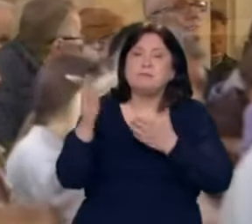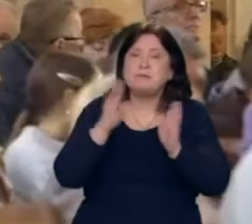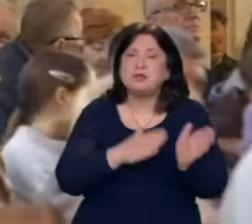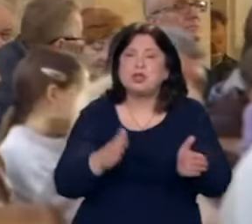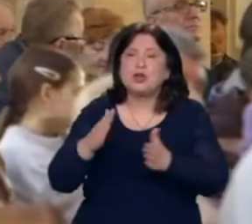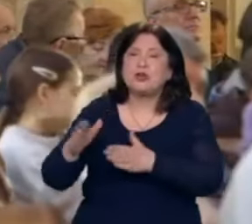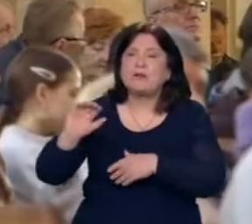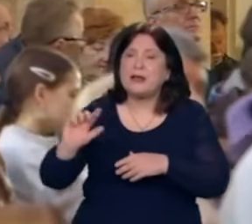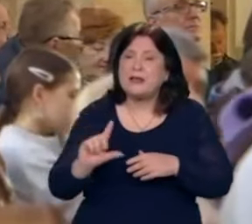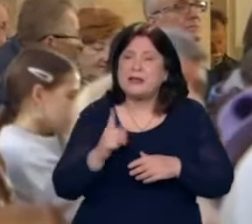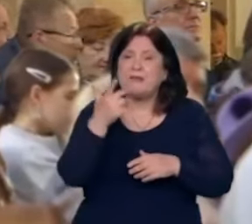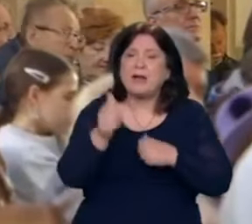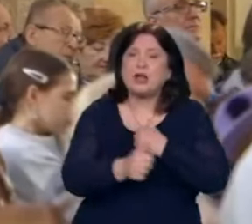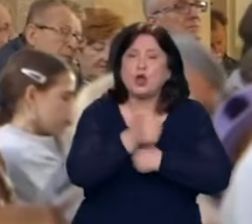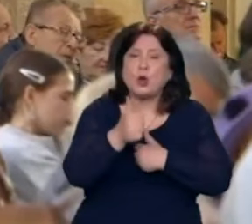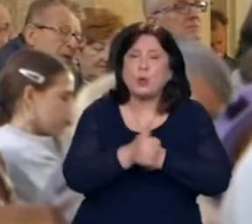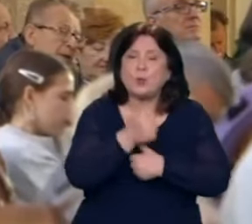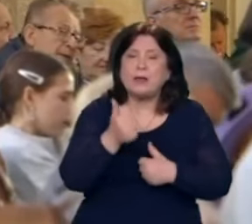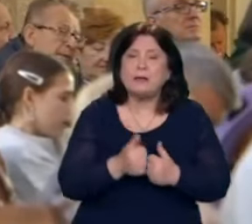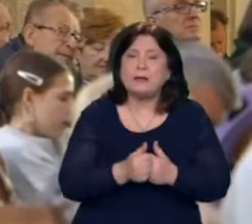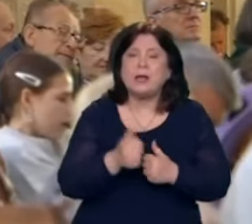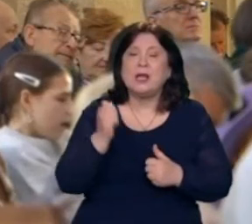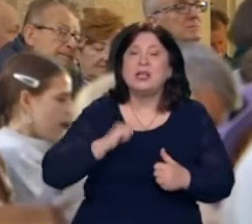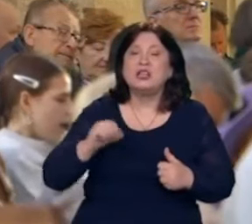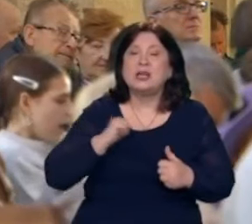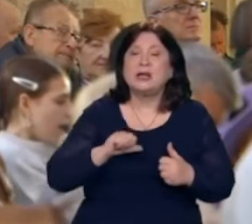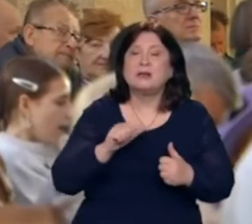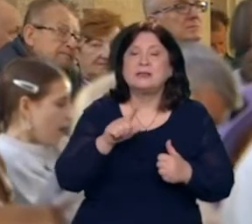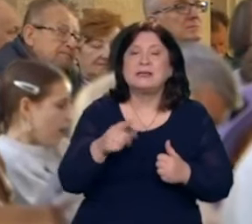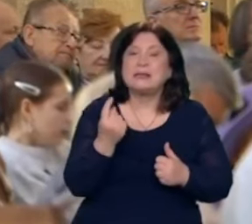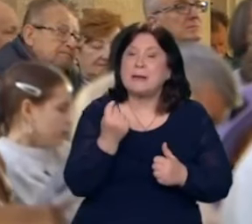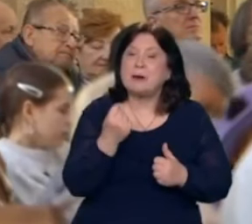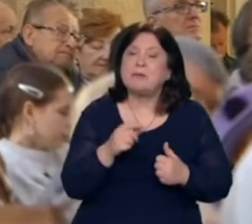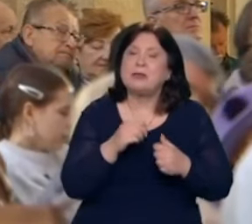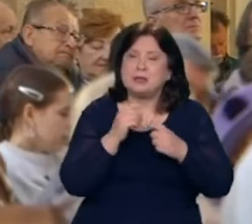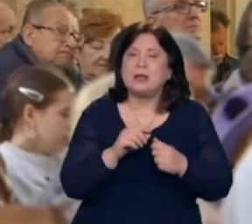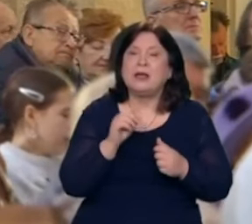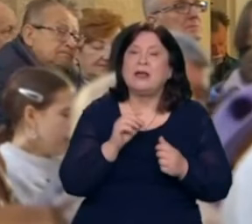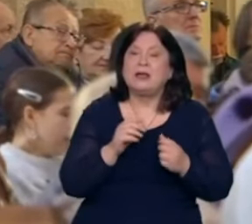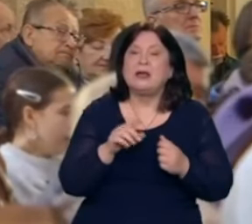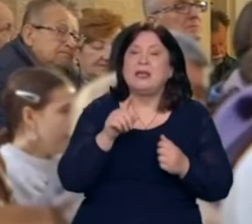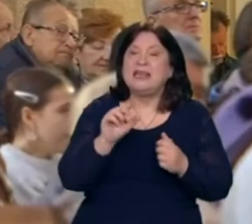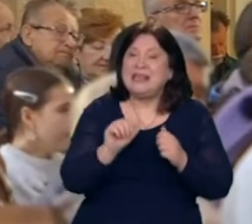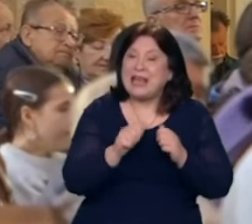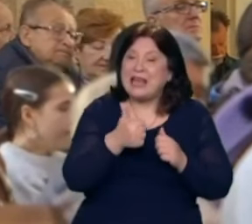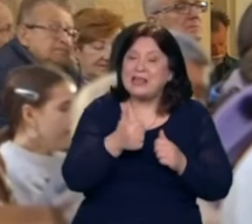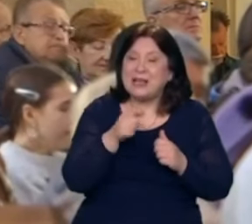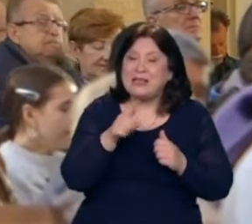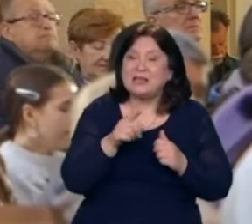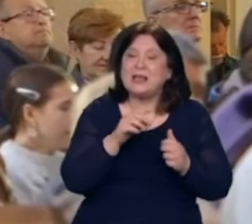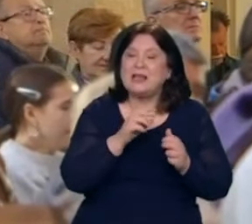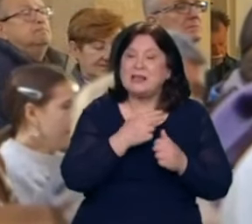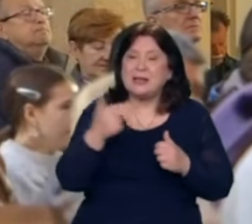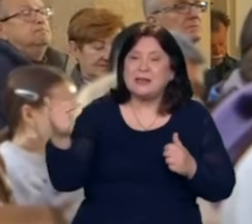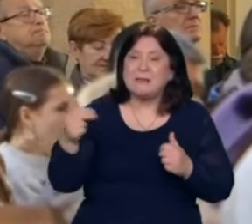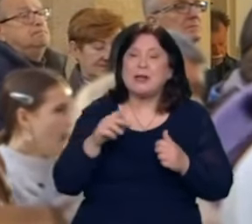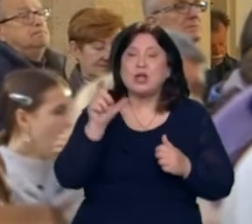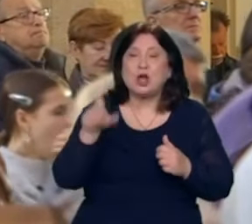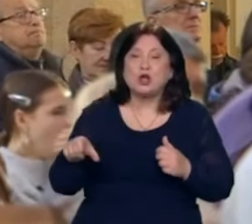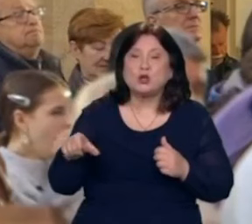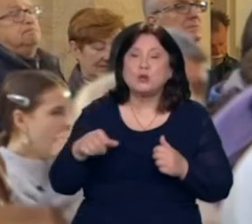dwa dokumenty czekające na odpowiedni moment jeden na temat osób